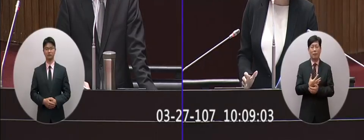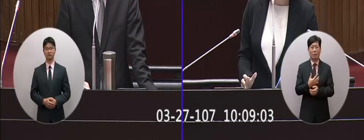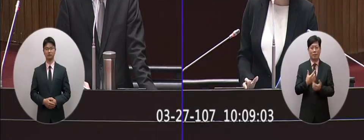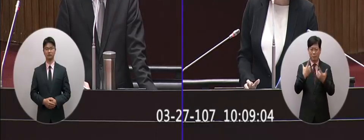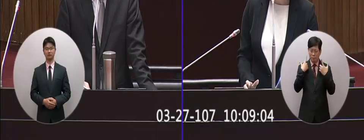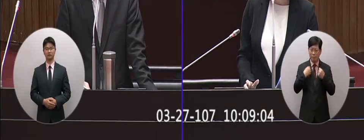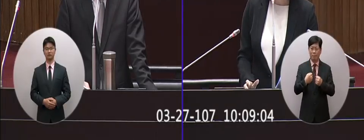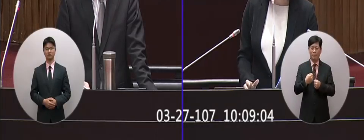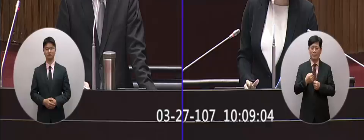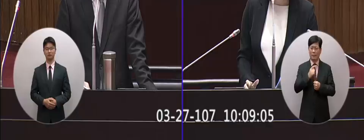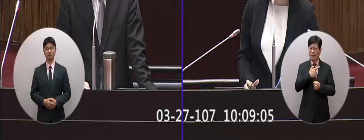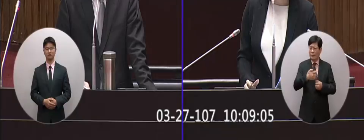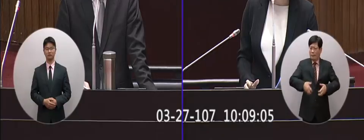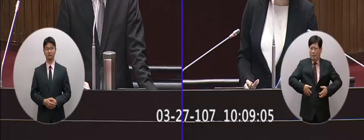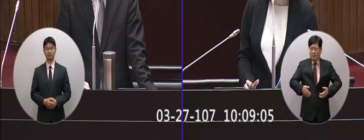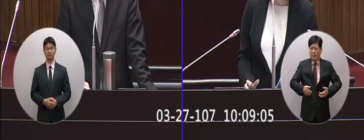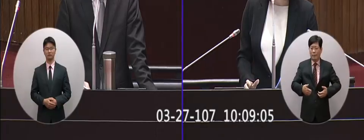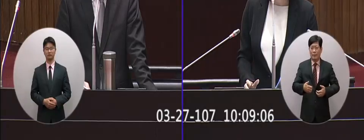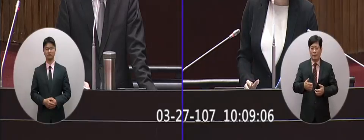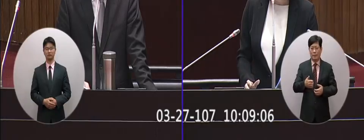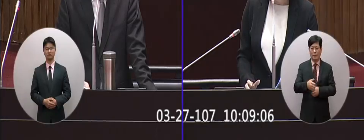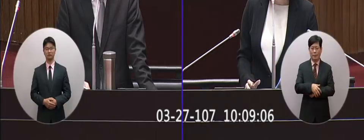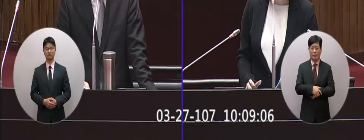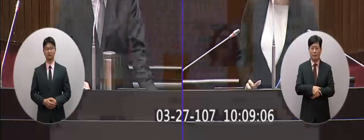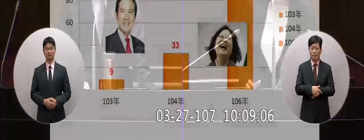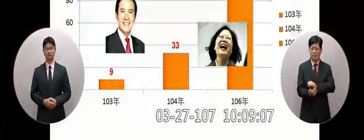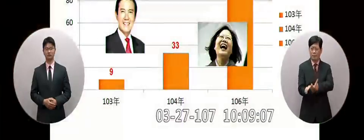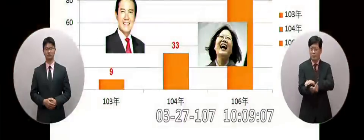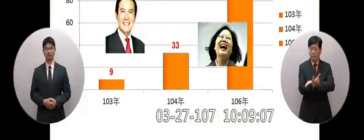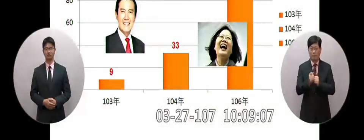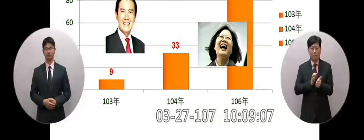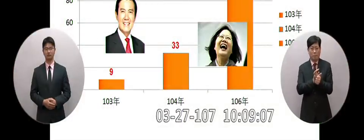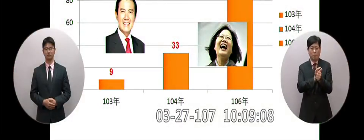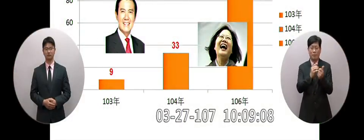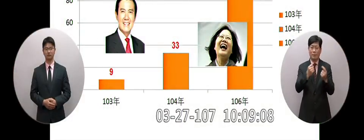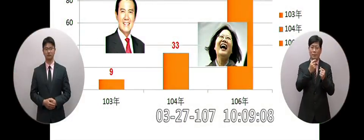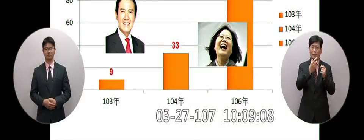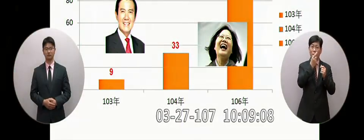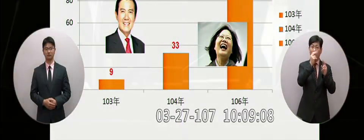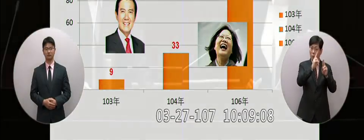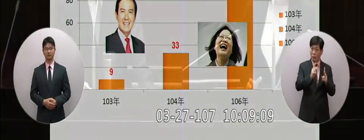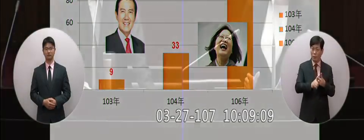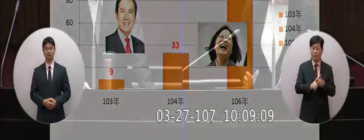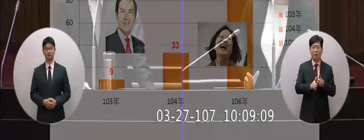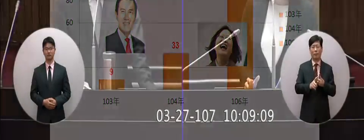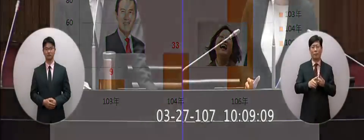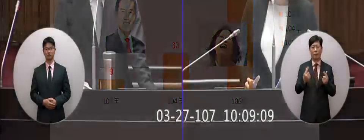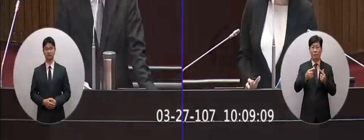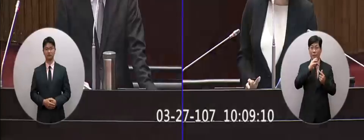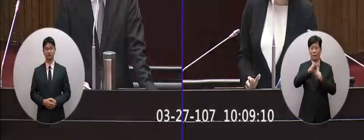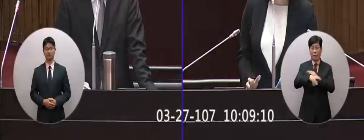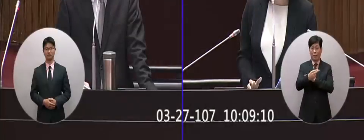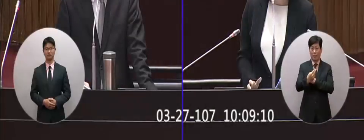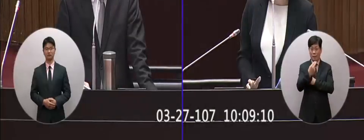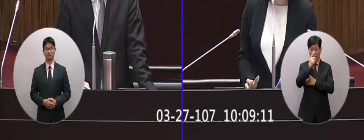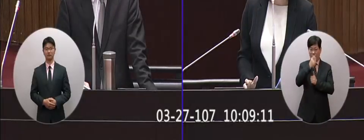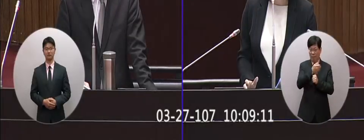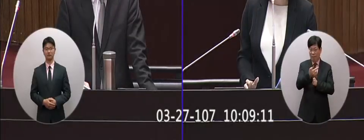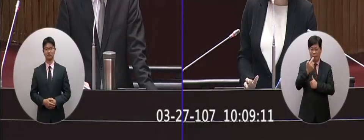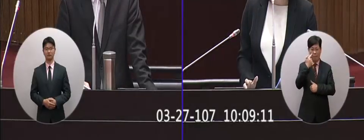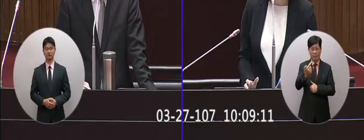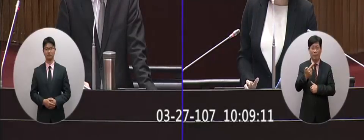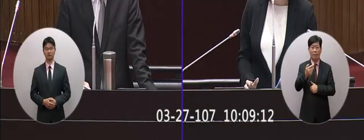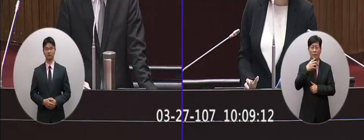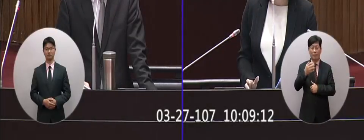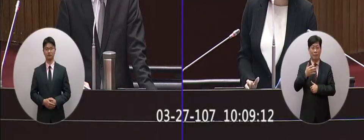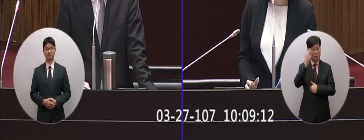在用很急迫的一个脚步一直在推动，不管绿能也好，包括空气污染非常严重